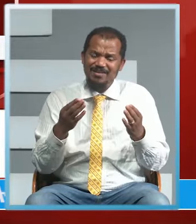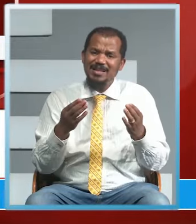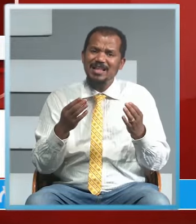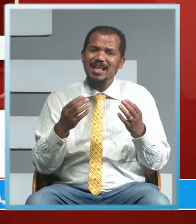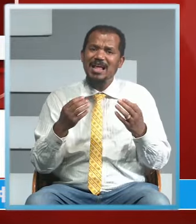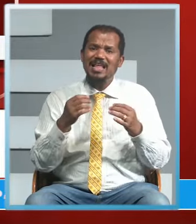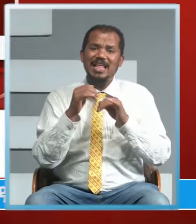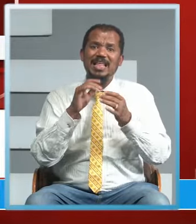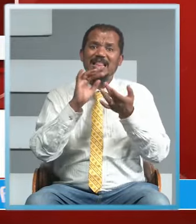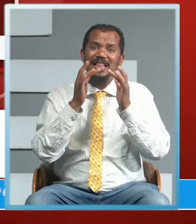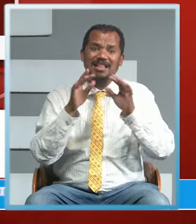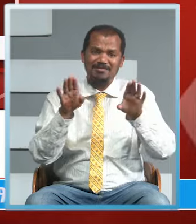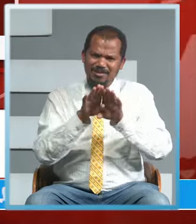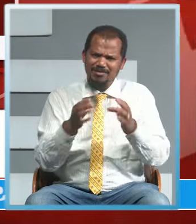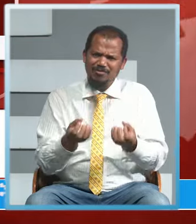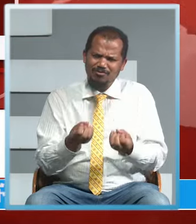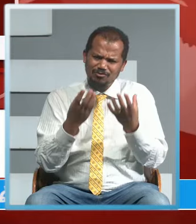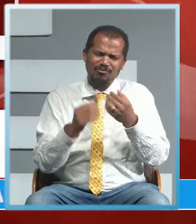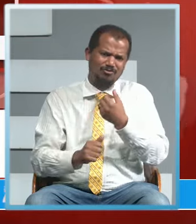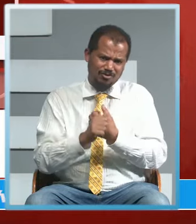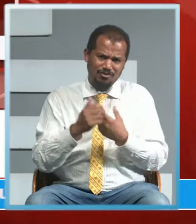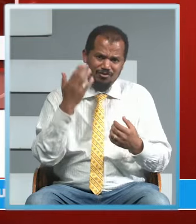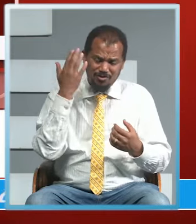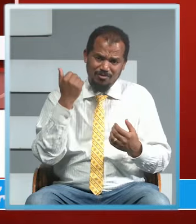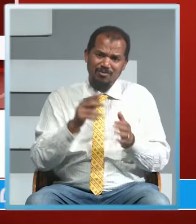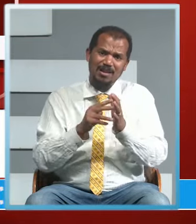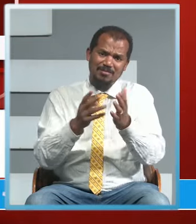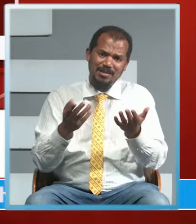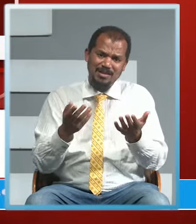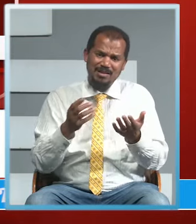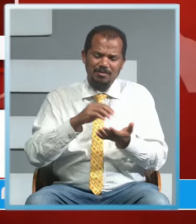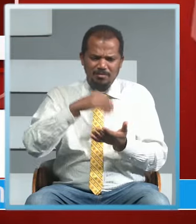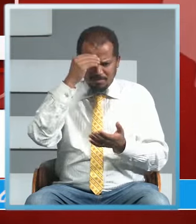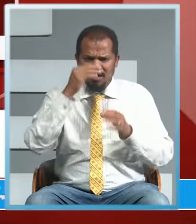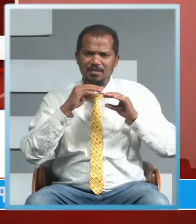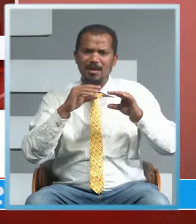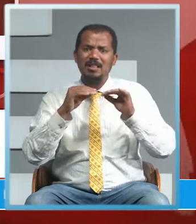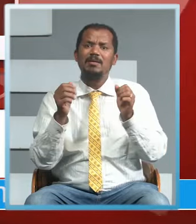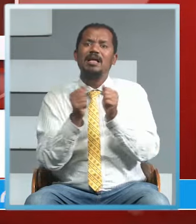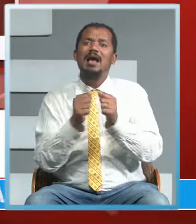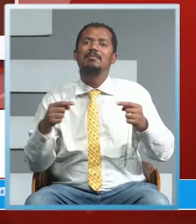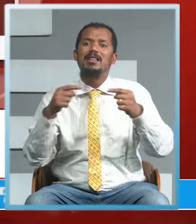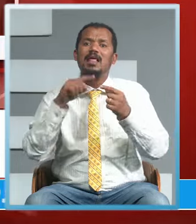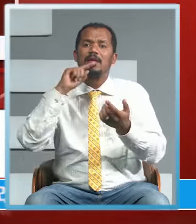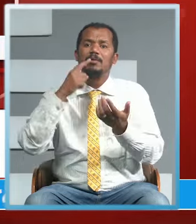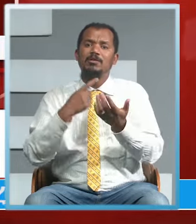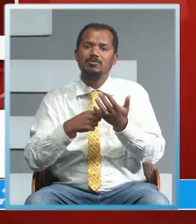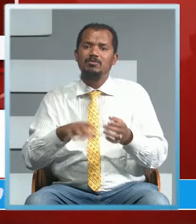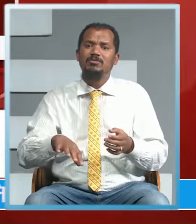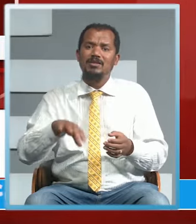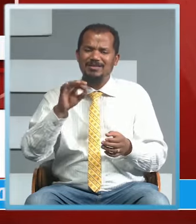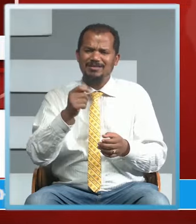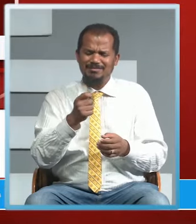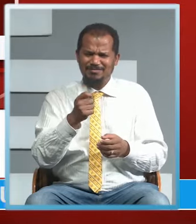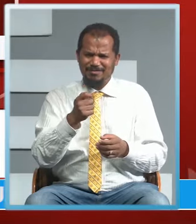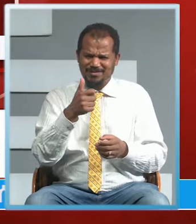አካባቢዎች ላይ ኢንተርኔት መዘጋት ብዙ አይነት ተጽዕኖ ያደርስ ነበር። ለምሳሌ ያክል ከመማር ማስተማር ሂደት ጋር በተገናኘ መረጃዎችን በተገቢውና